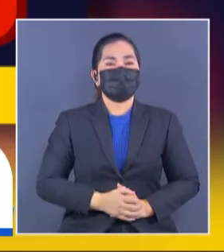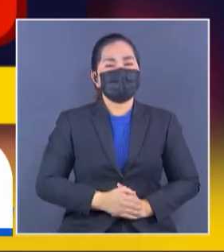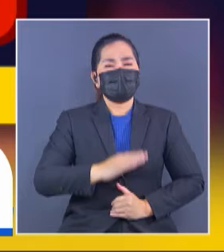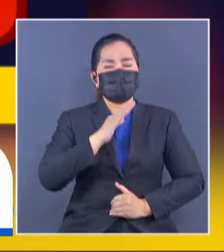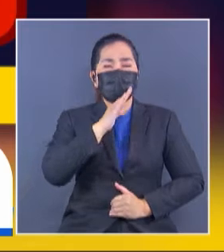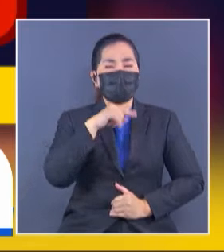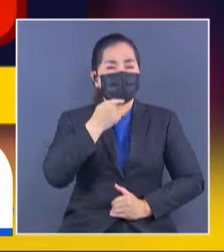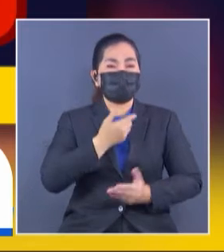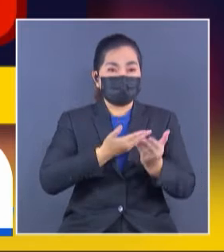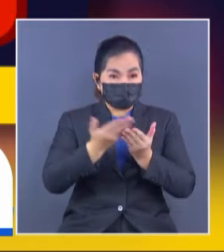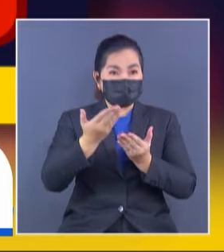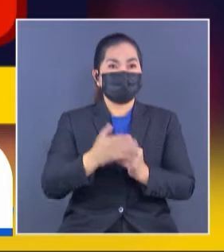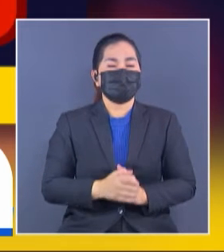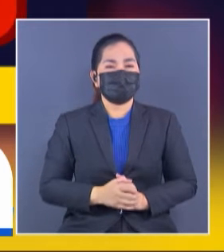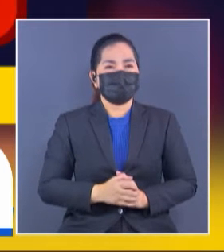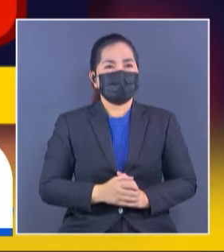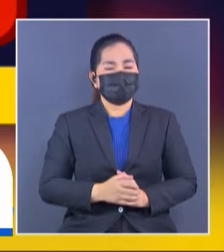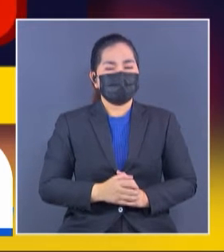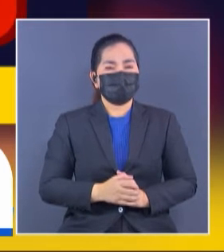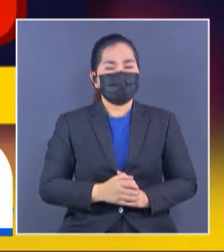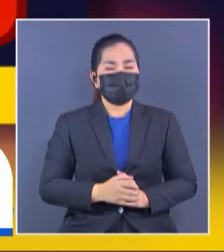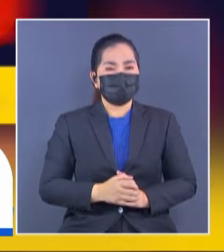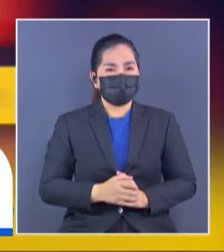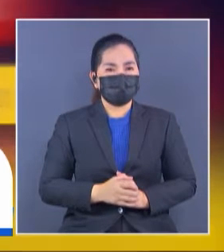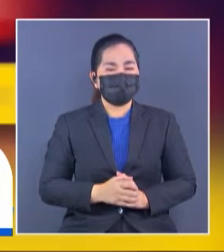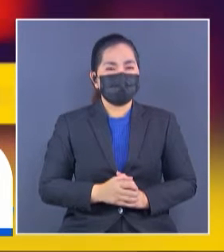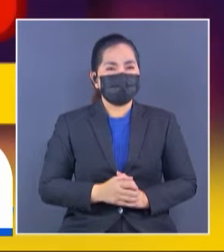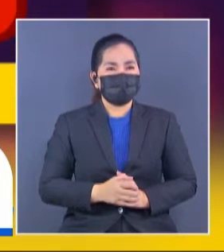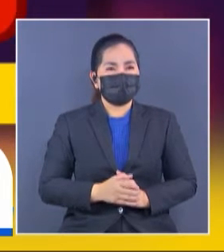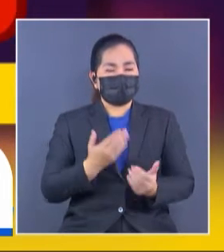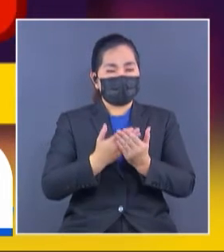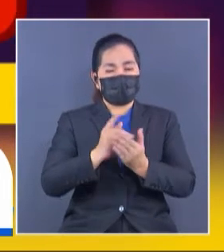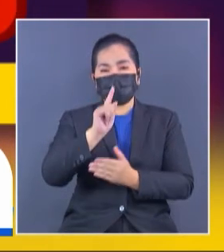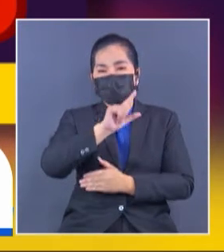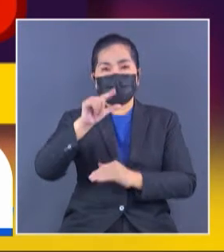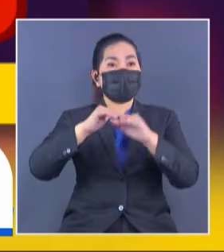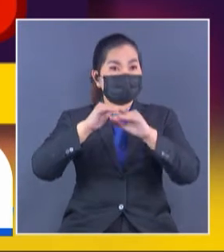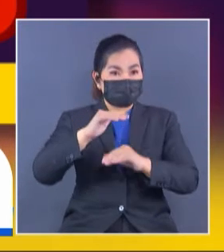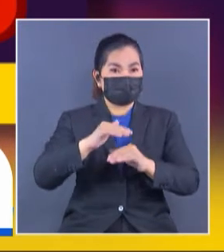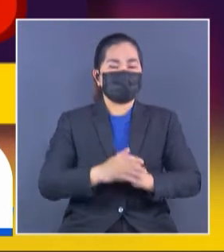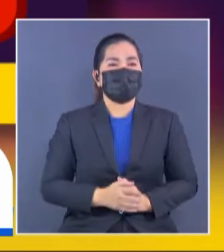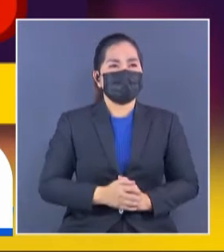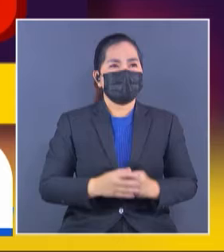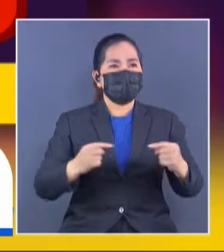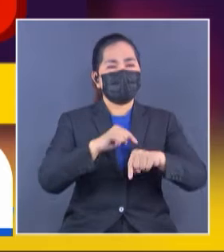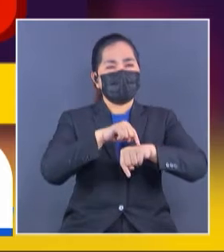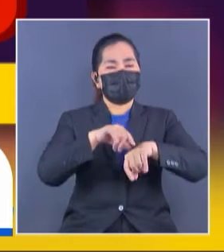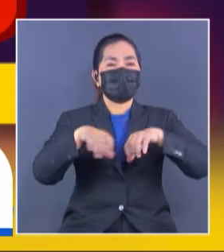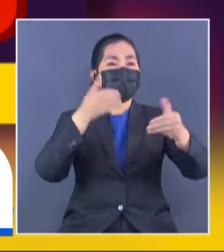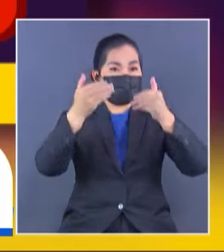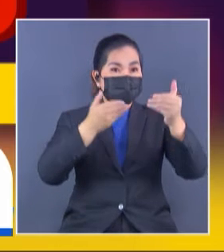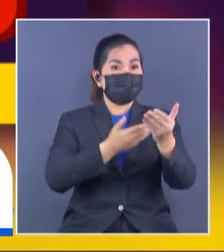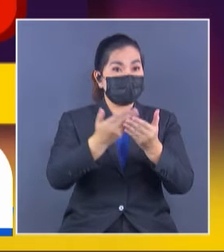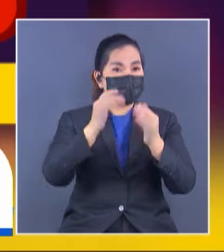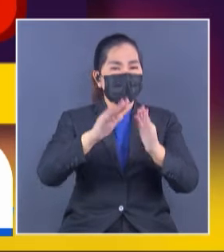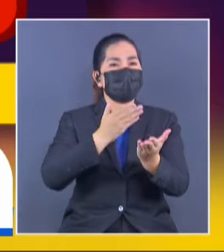ลูกค้าทุกรายที่เสนอซื้อทรัพย์ราคาพิเศษทุกประเภทที่ไม่เกิน 1ล้านบาทครับในช่วงเวลาจัดกิจกรรมสามารถ